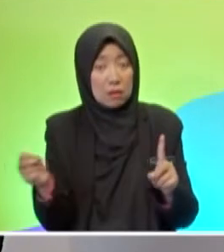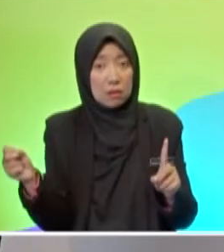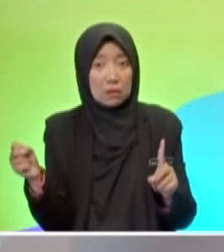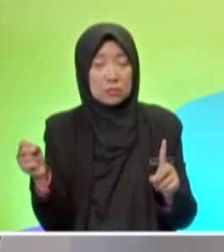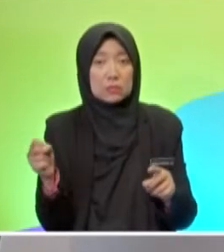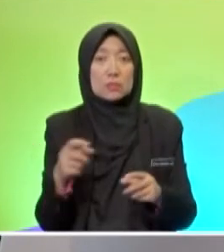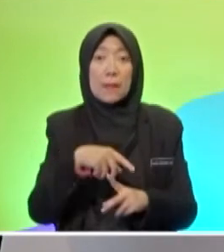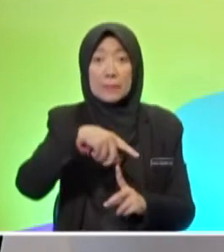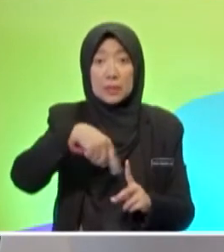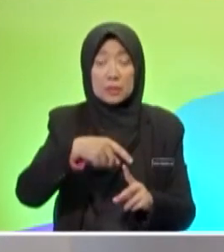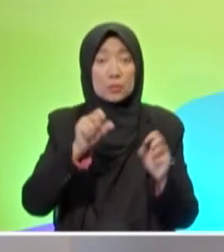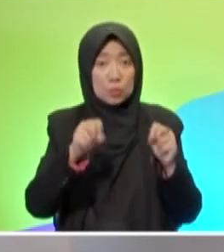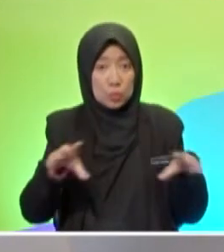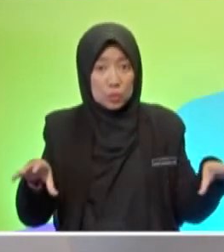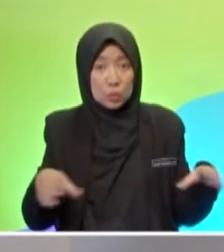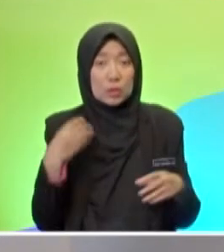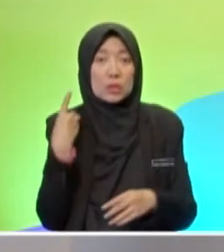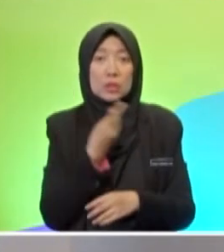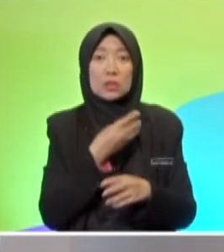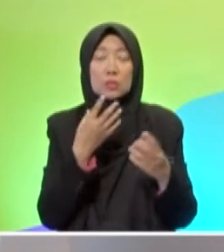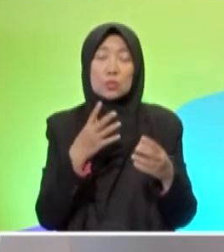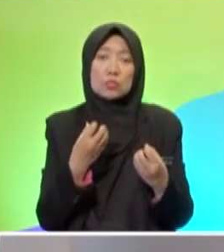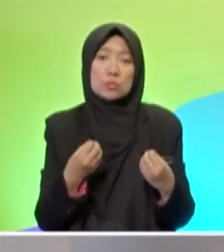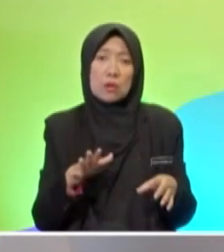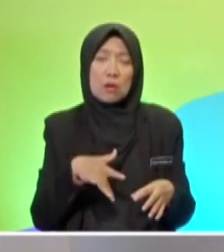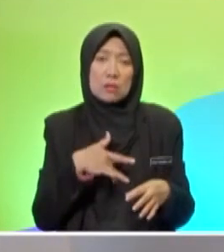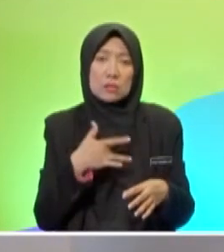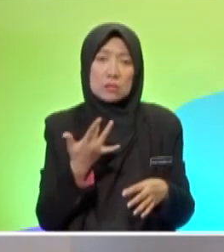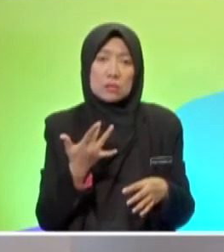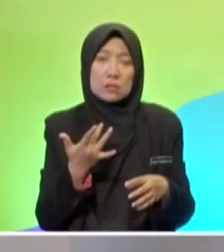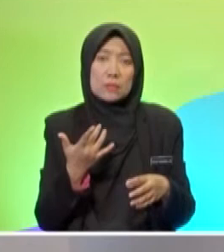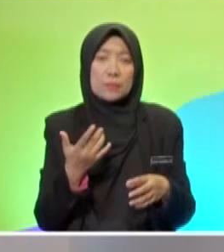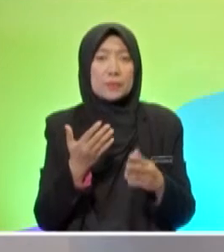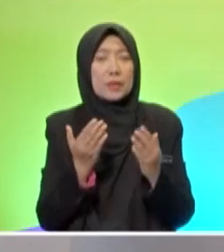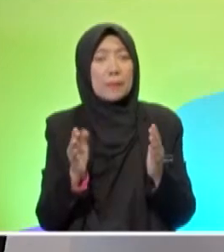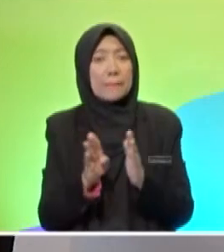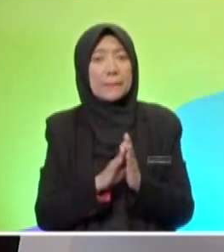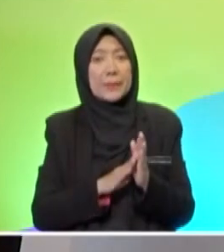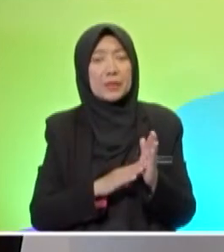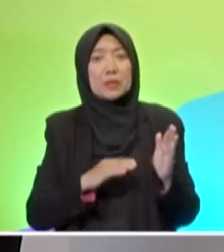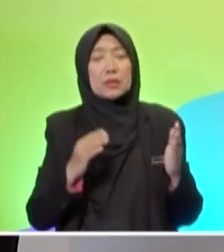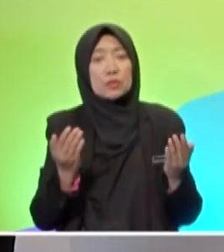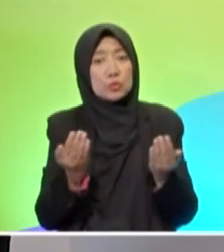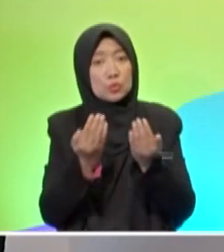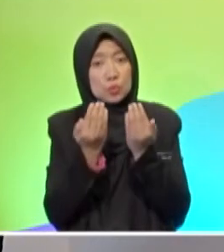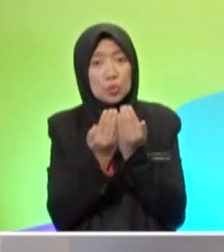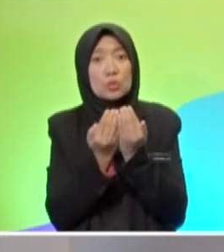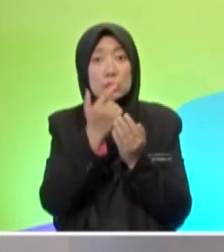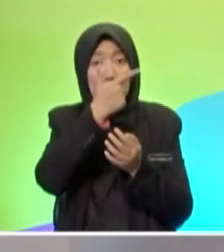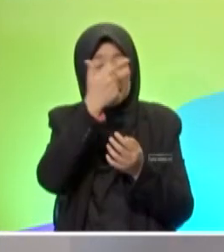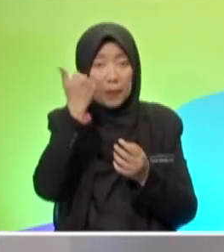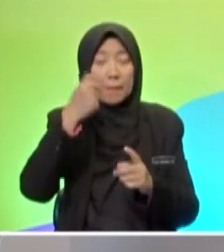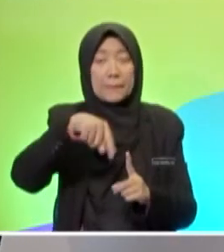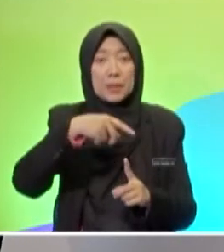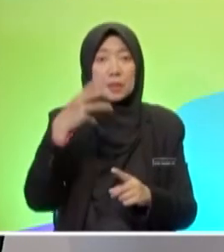mencoba aplikasi kita bersyukur Ada rupanya mereka tahu tindakan perlu dibuat dan pada masa sama bidang mikroba